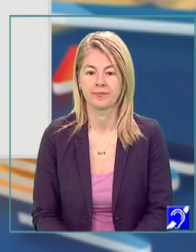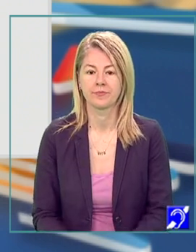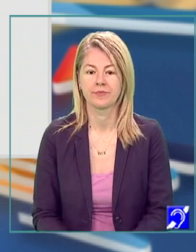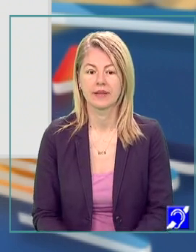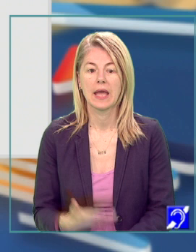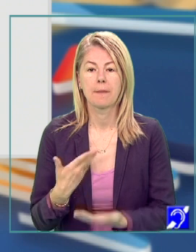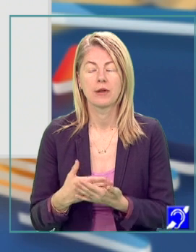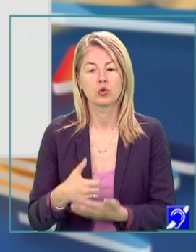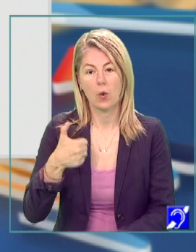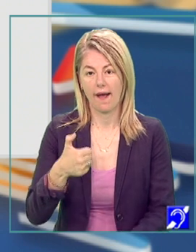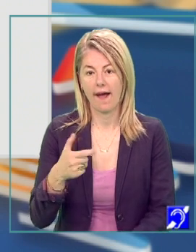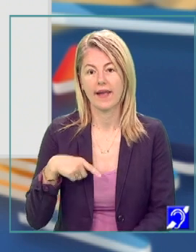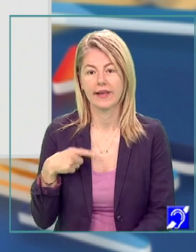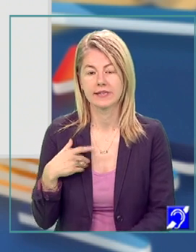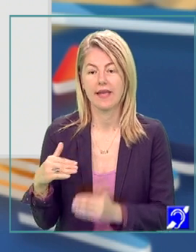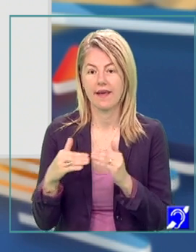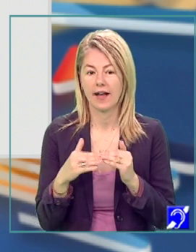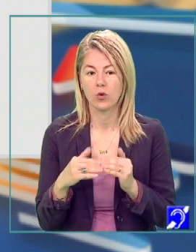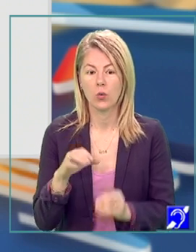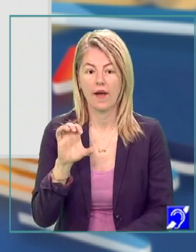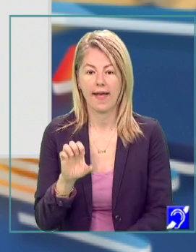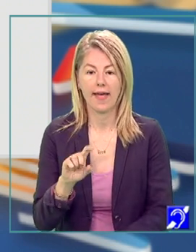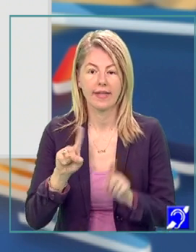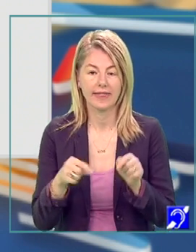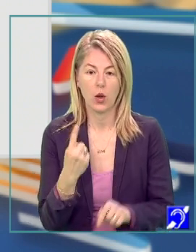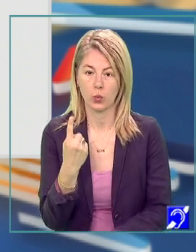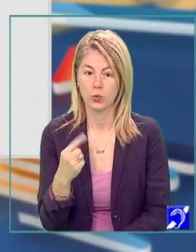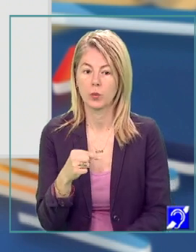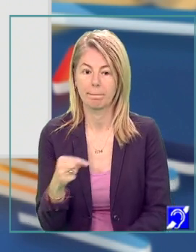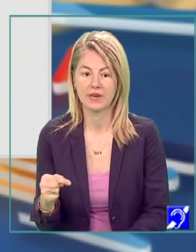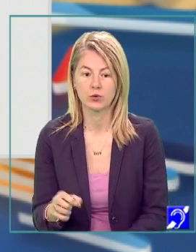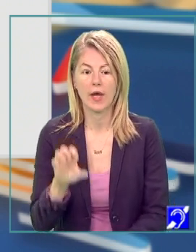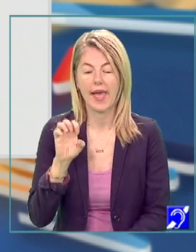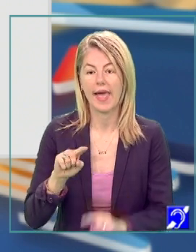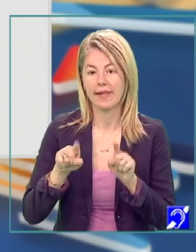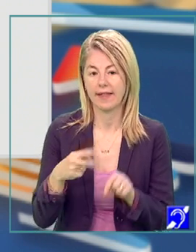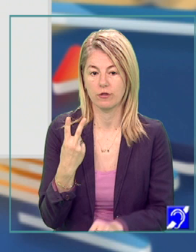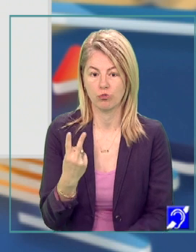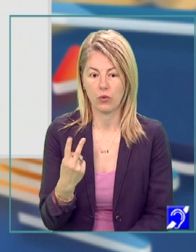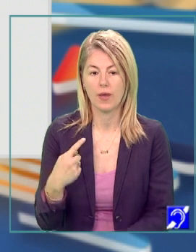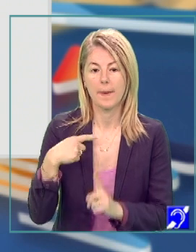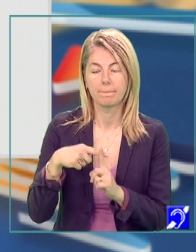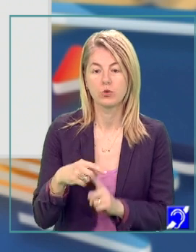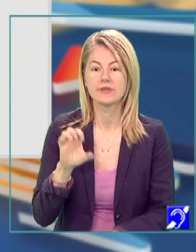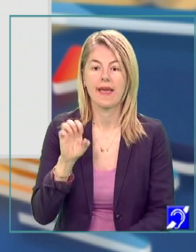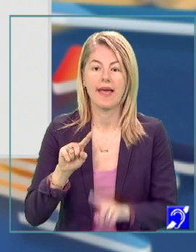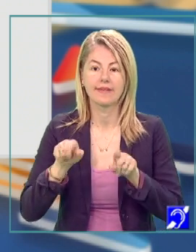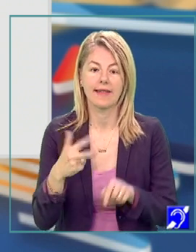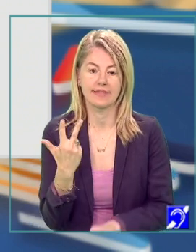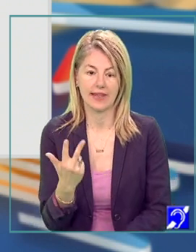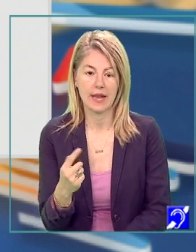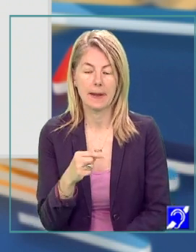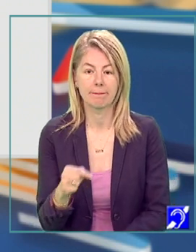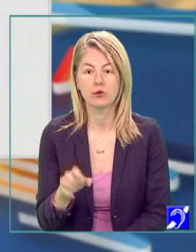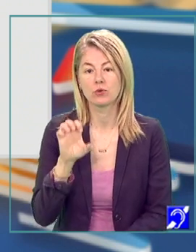Pentru numărul A egal cu E de 1 minus E de 2 plus E de